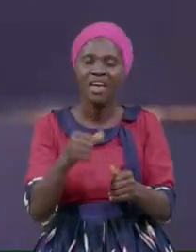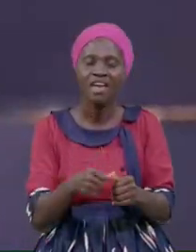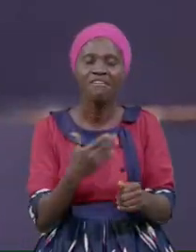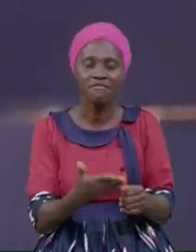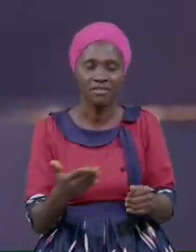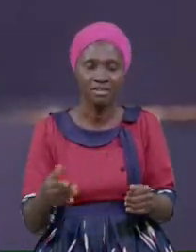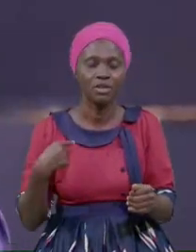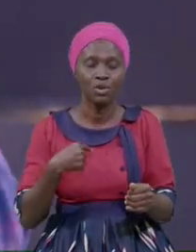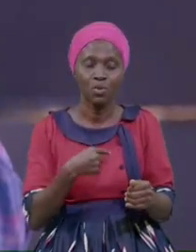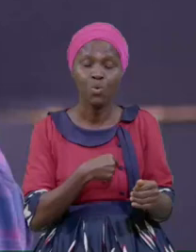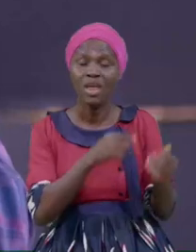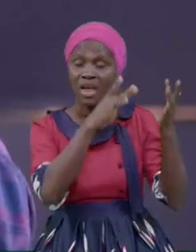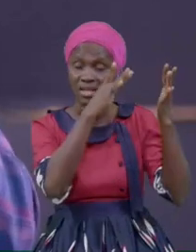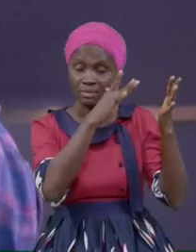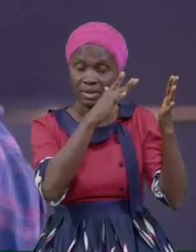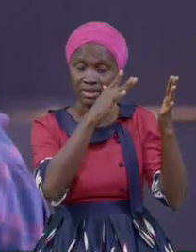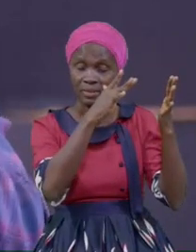Tout ce que nous espérons,